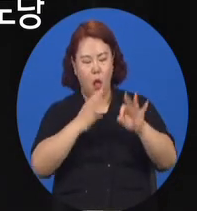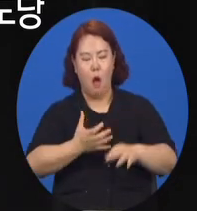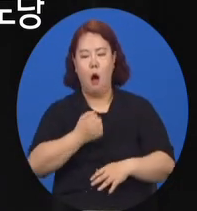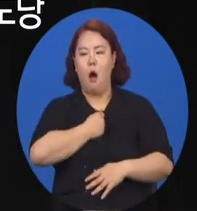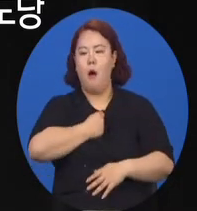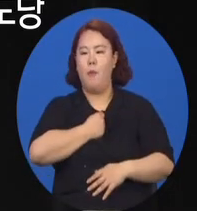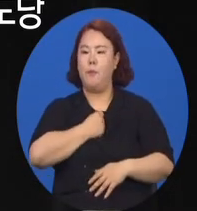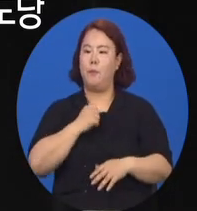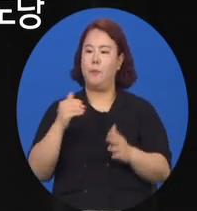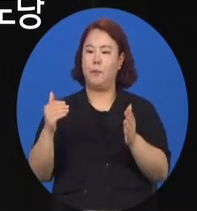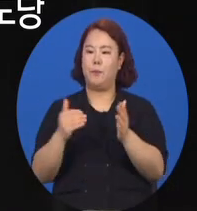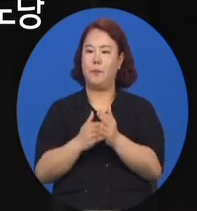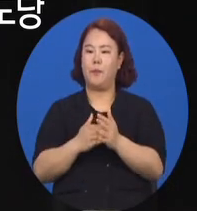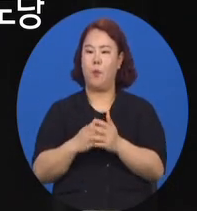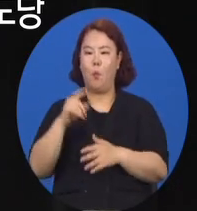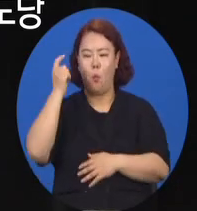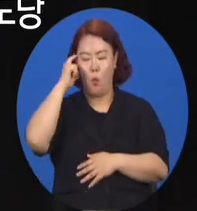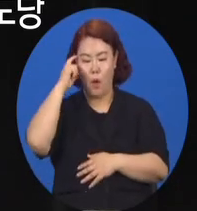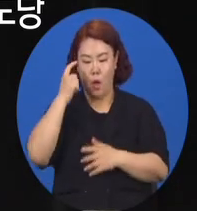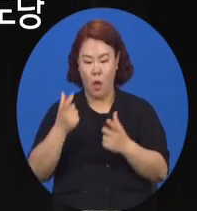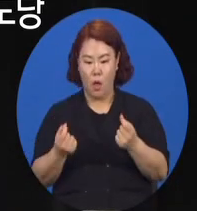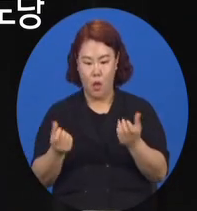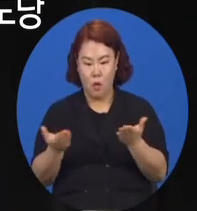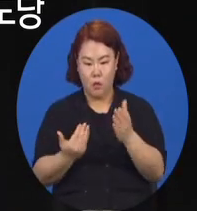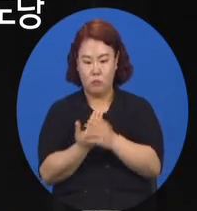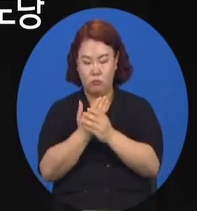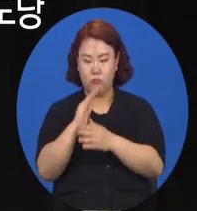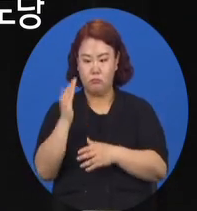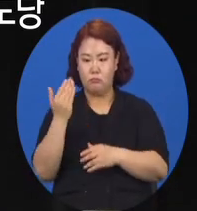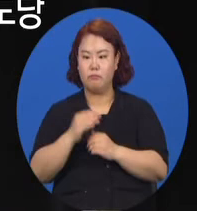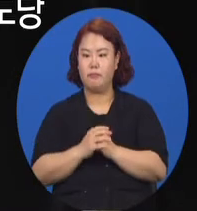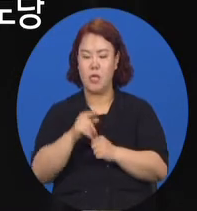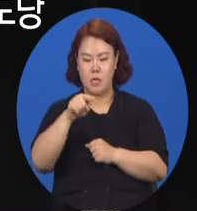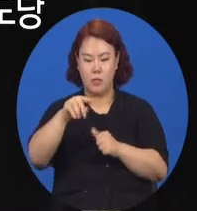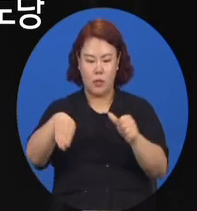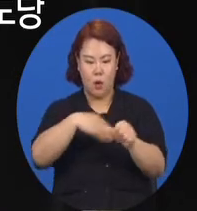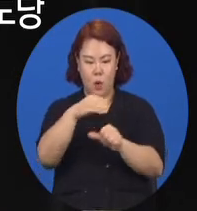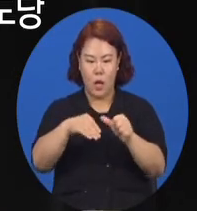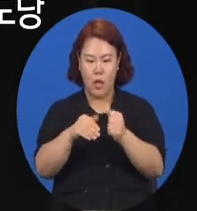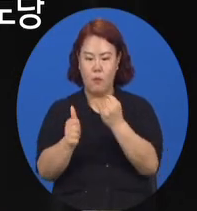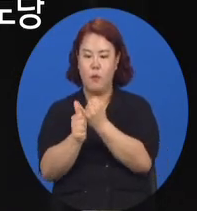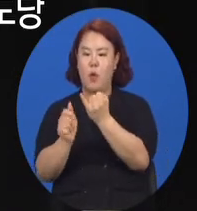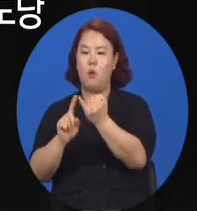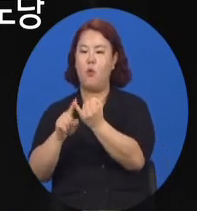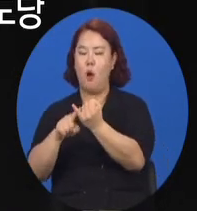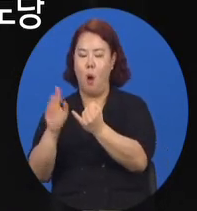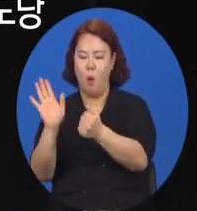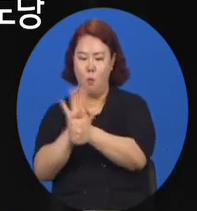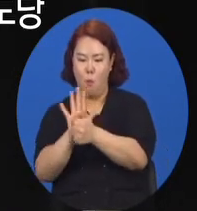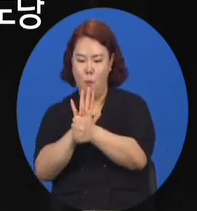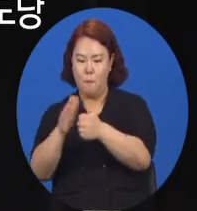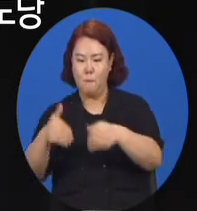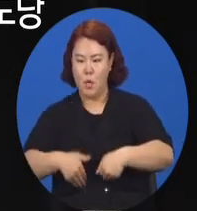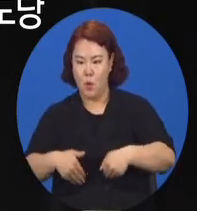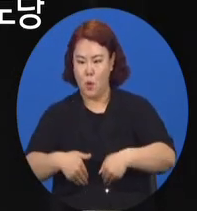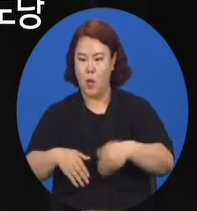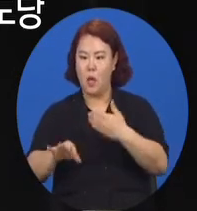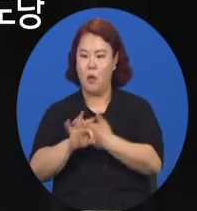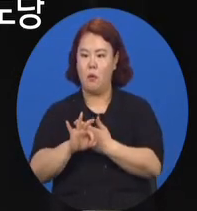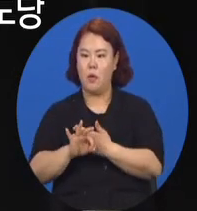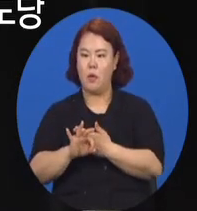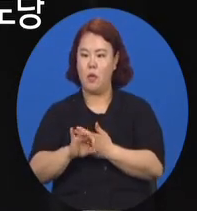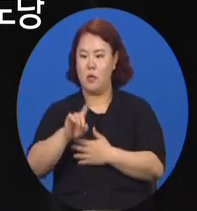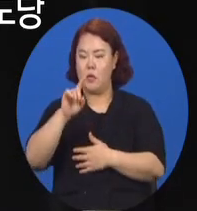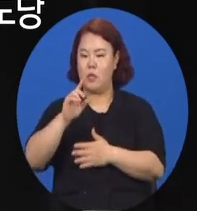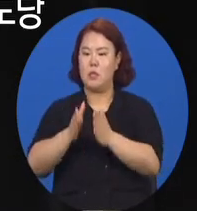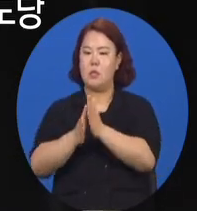놀랐습니다. 왜 이런 일이 벌어져야 합니까? 그것이 만약에 배우자를 모시는 게 필요하면 우리가 시장군수협의회에